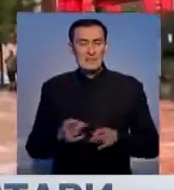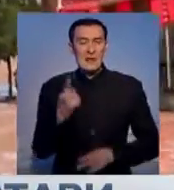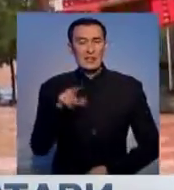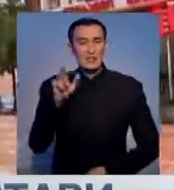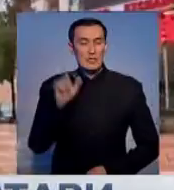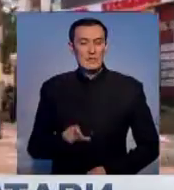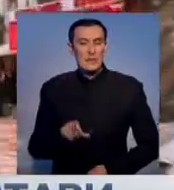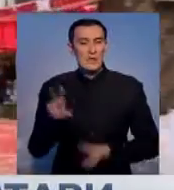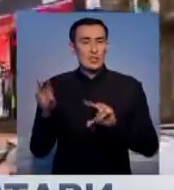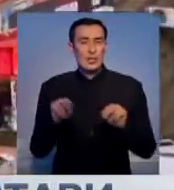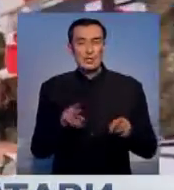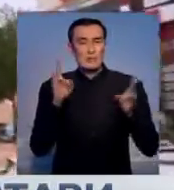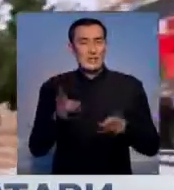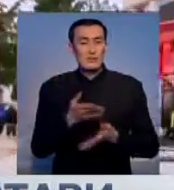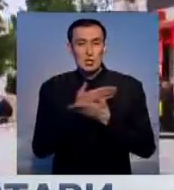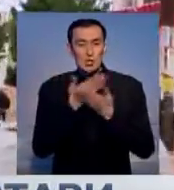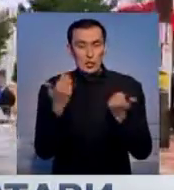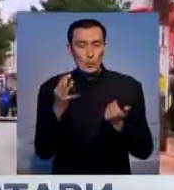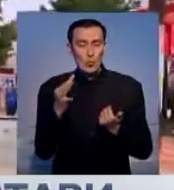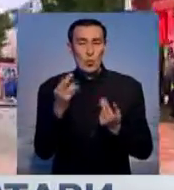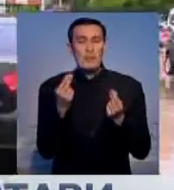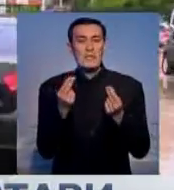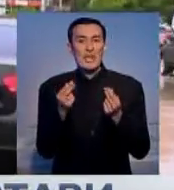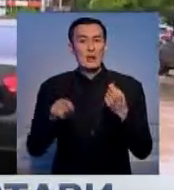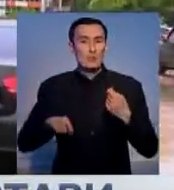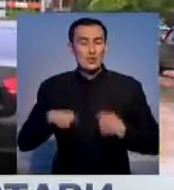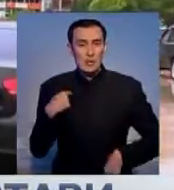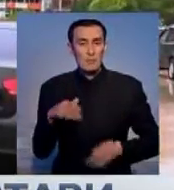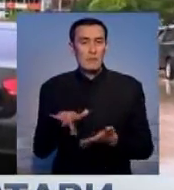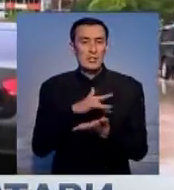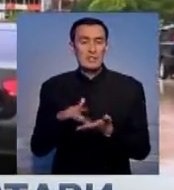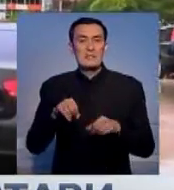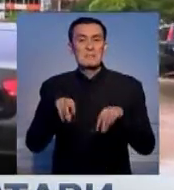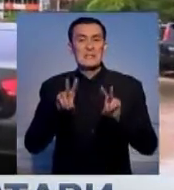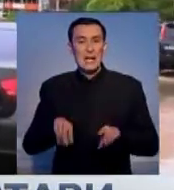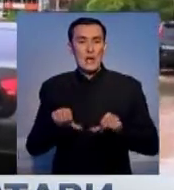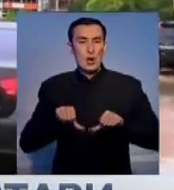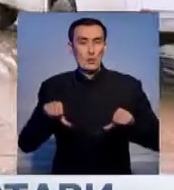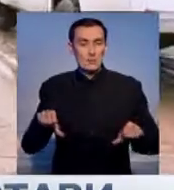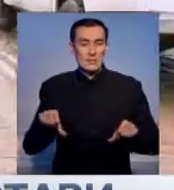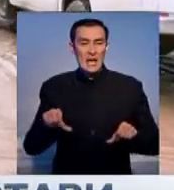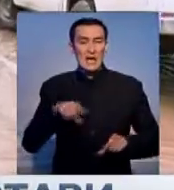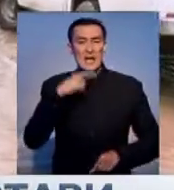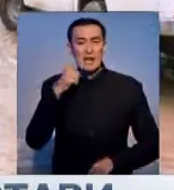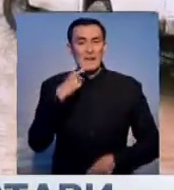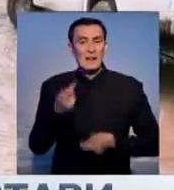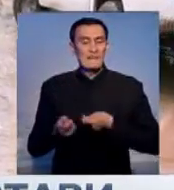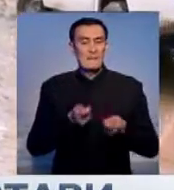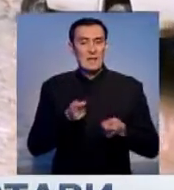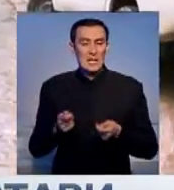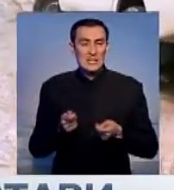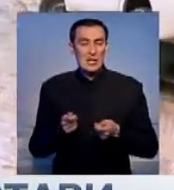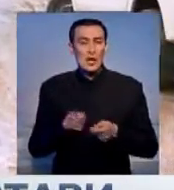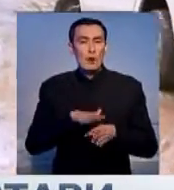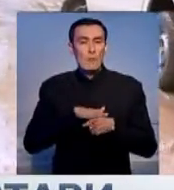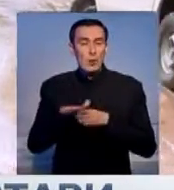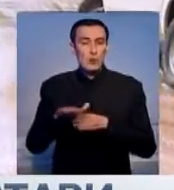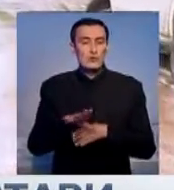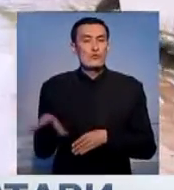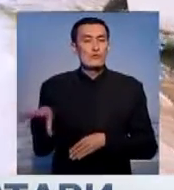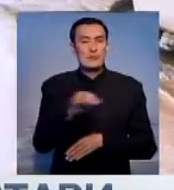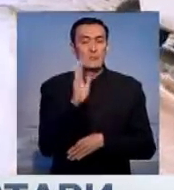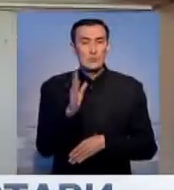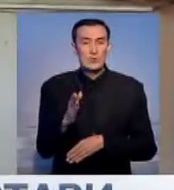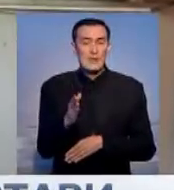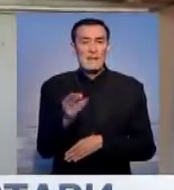человек, к счастью, серьезно не пострадал. Но материальный ущерб уже подсчитывает специальная комиссия. Как уверяют местные власти, абсолютно всем будет возмещен